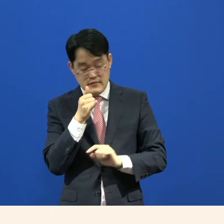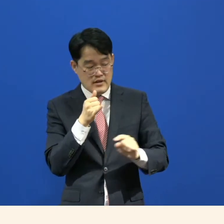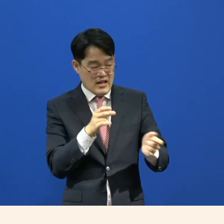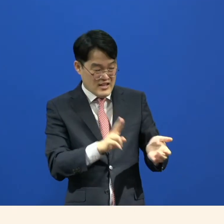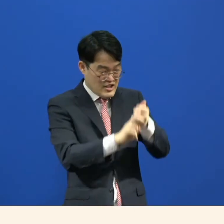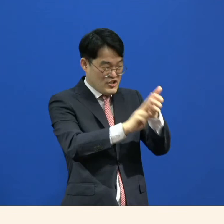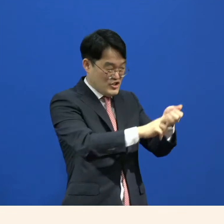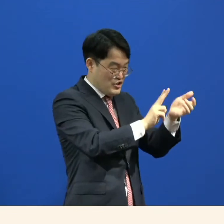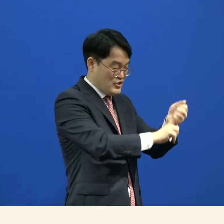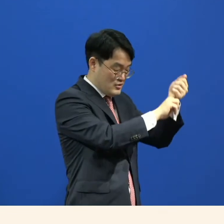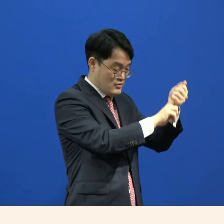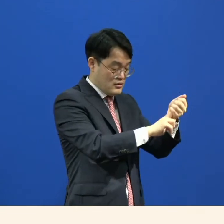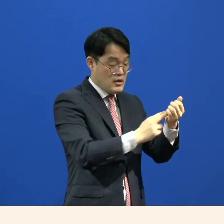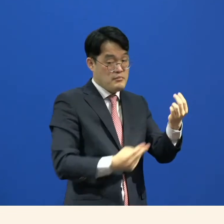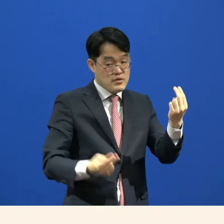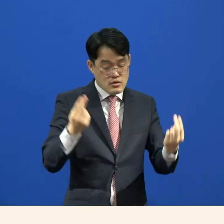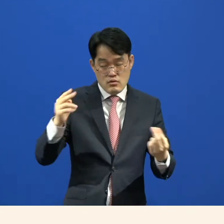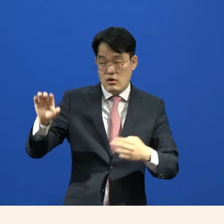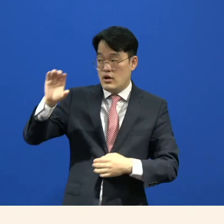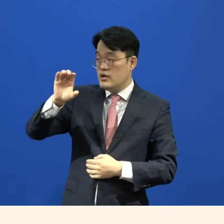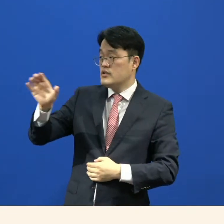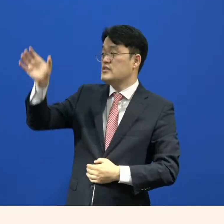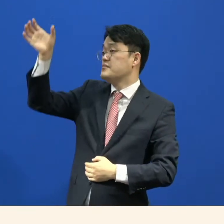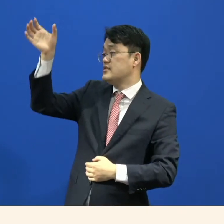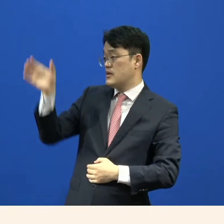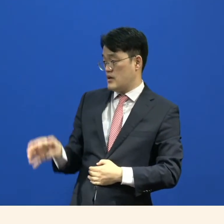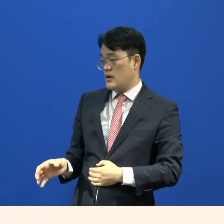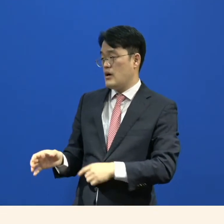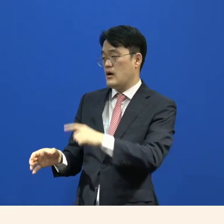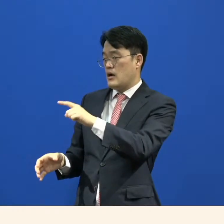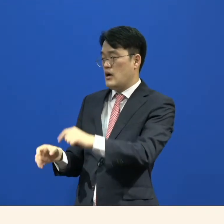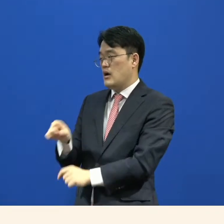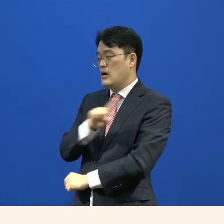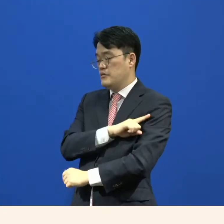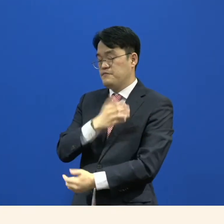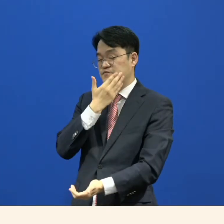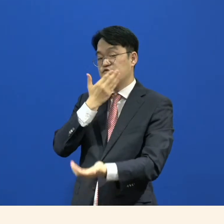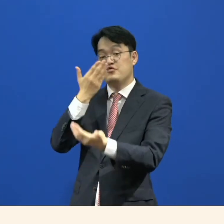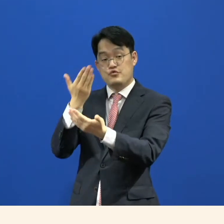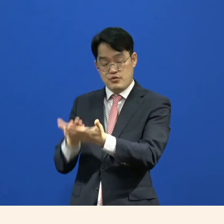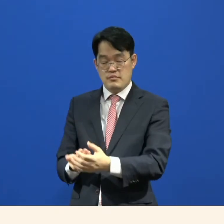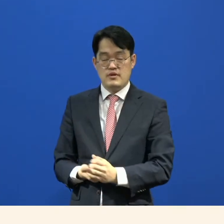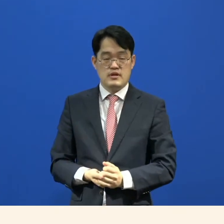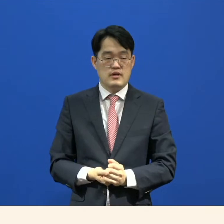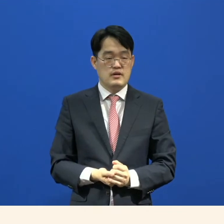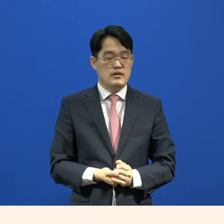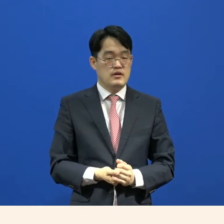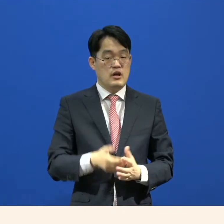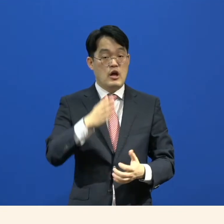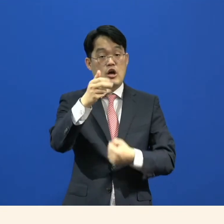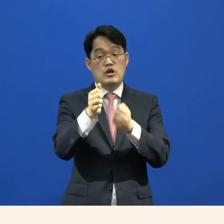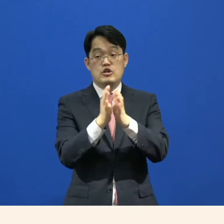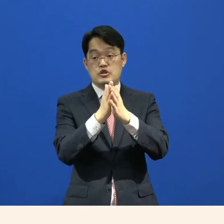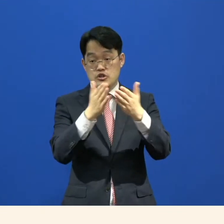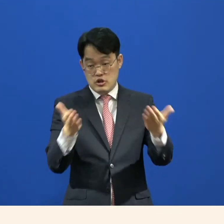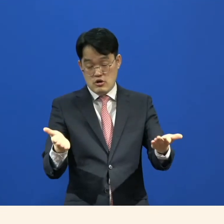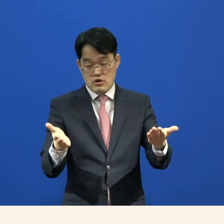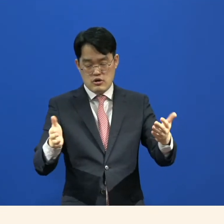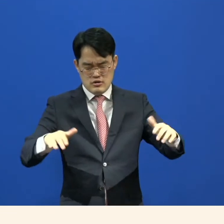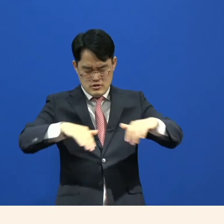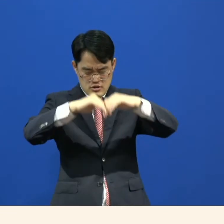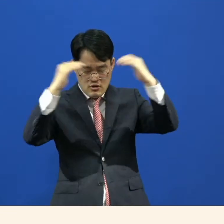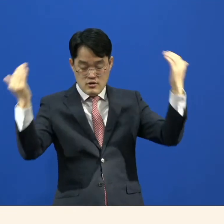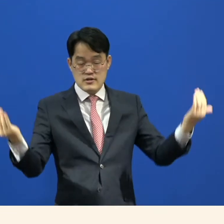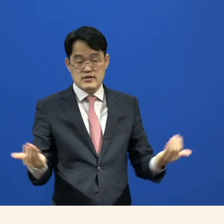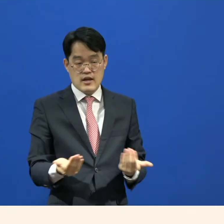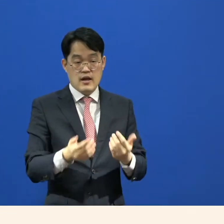없습니다. 십자가를 저평가해서 안 됩니다. 십자가를 하나님의 관점에서 보아야 합니다. 성경이 전체가 말하려고 하는 것이